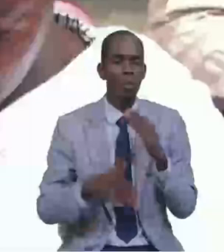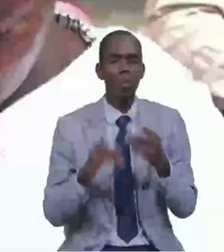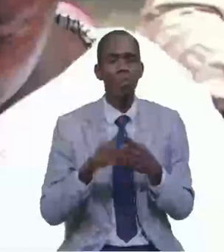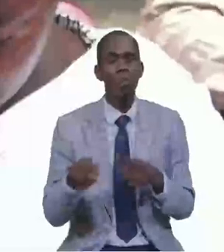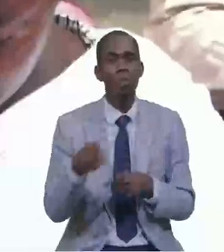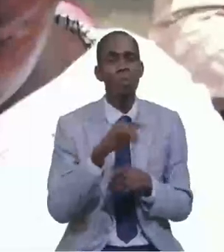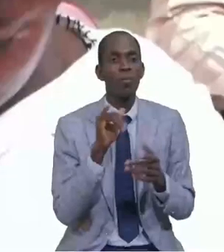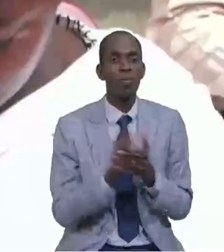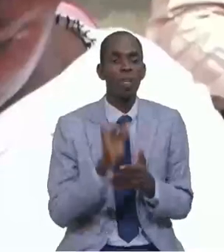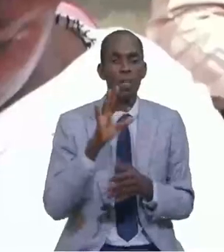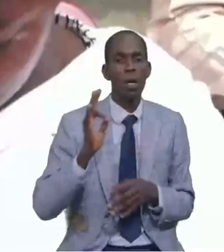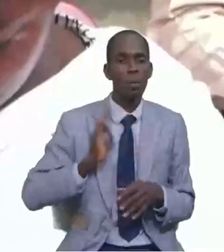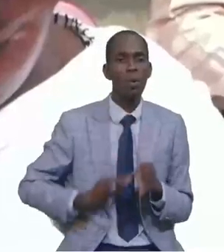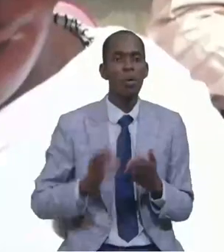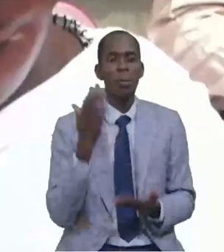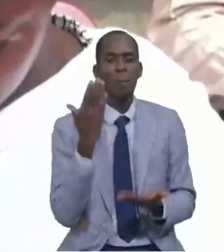Verset